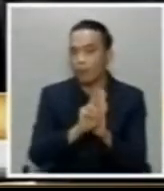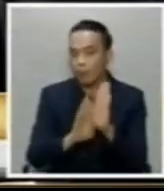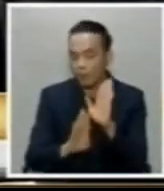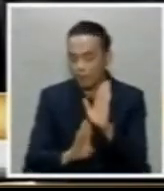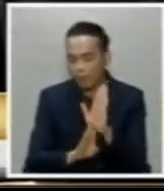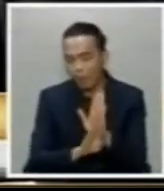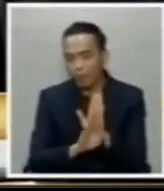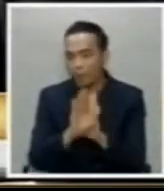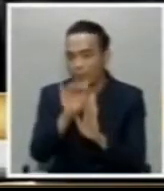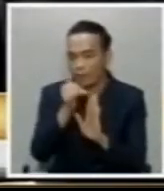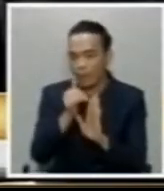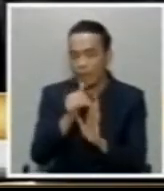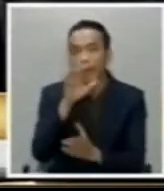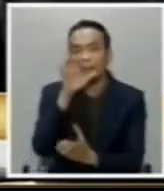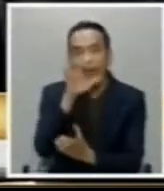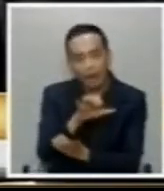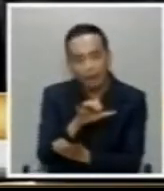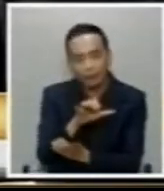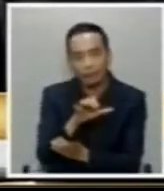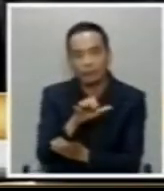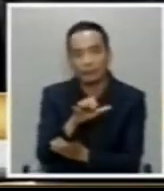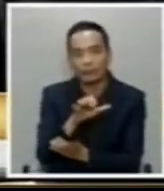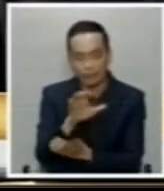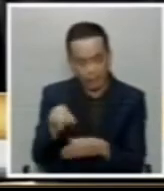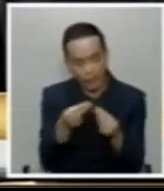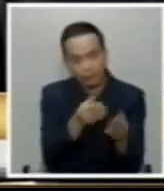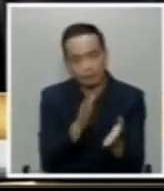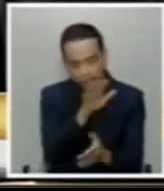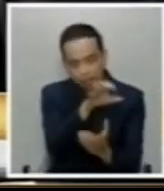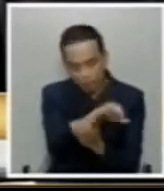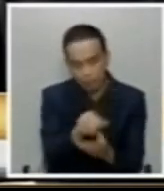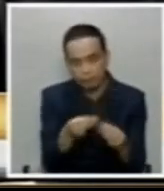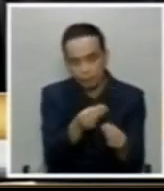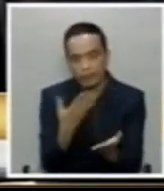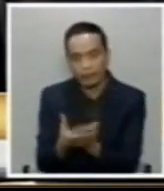จะเป็นการบังคับไกลๆก็คือยัดเยียดให้เขาได้รับ